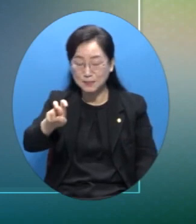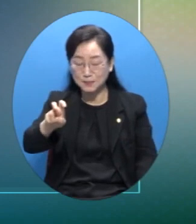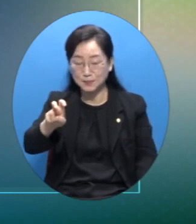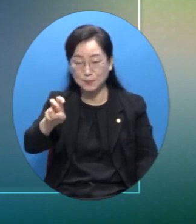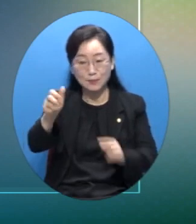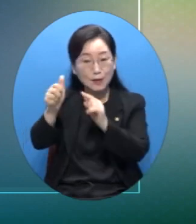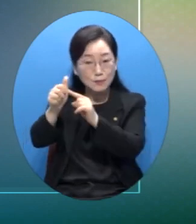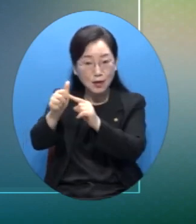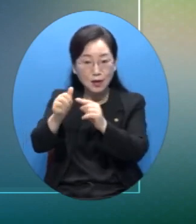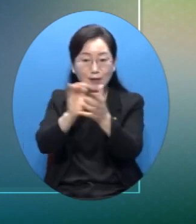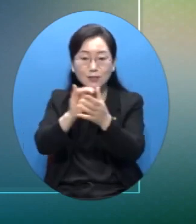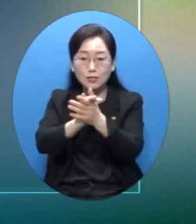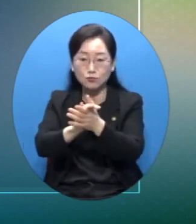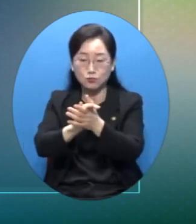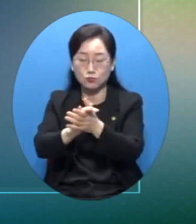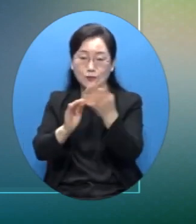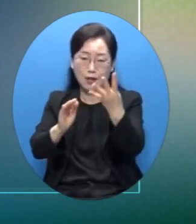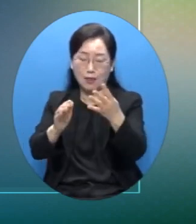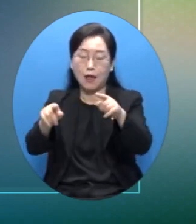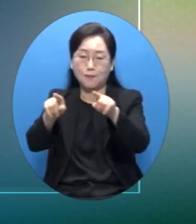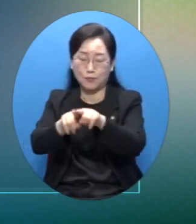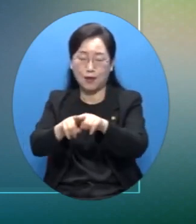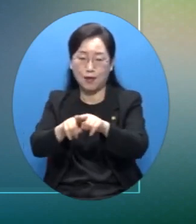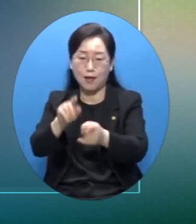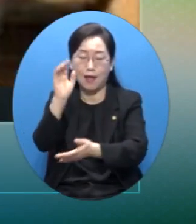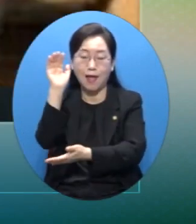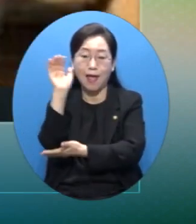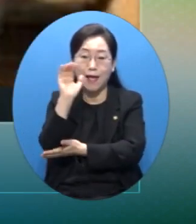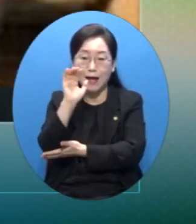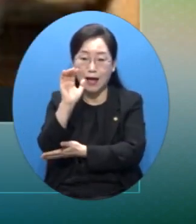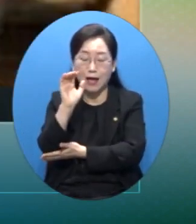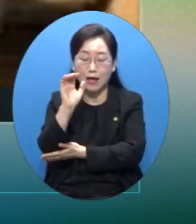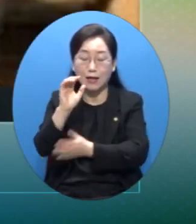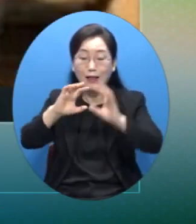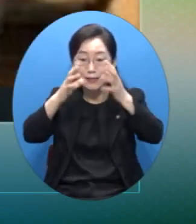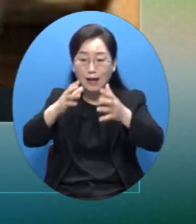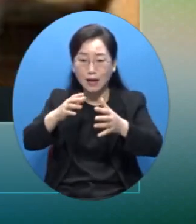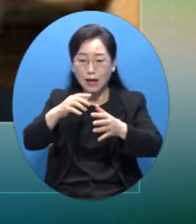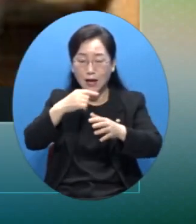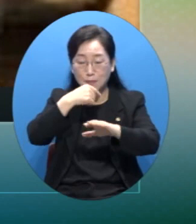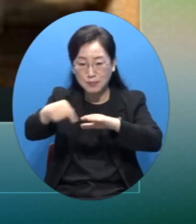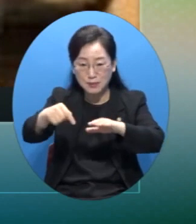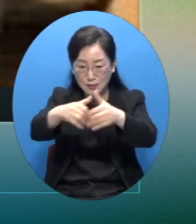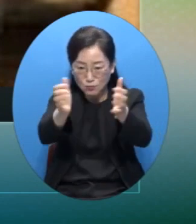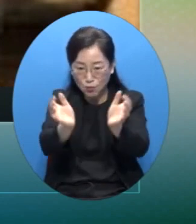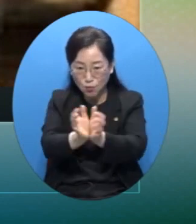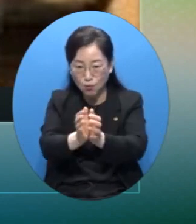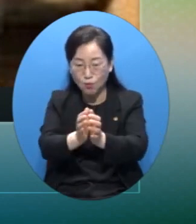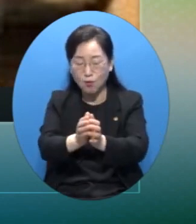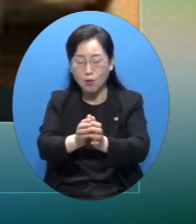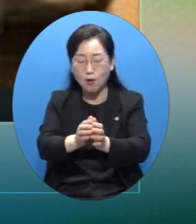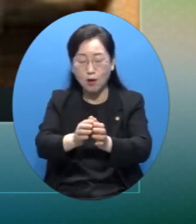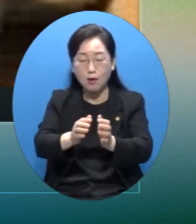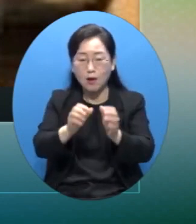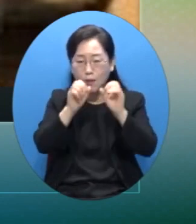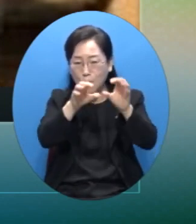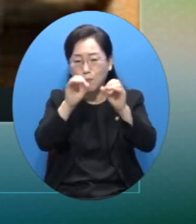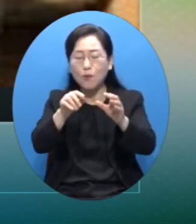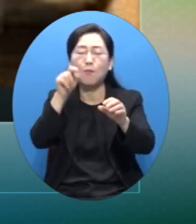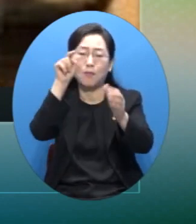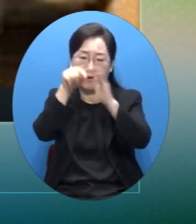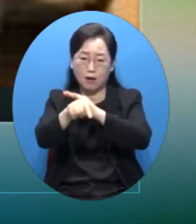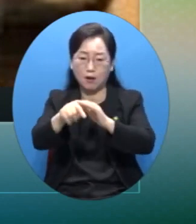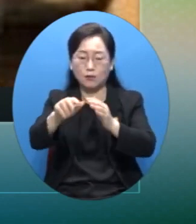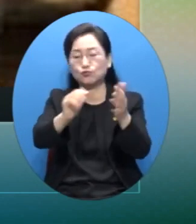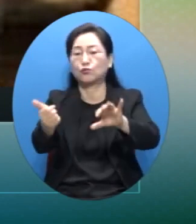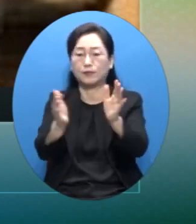4명이 에콰도르 아우카족에게 복음을 전하러 갔다가 모두 죽음을 당했기 때문입니다. 미전도 종독을 향한 비전을 품고 있던 짐 엘리엇과